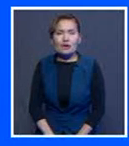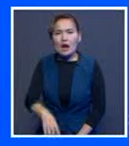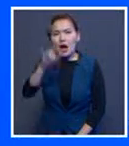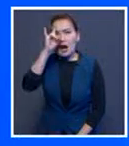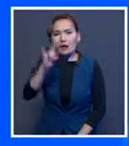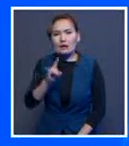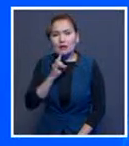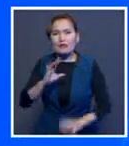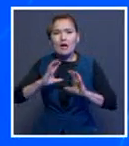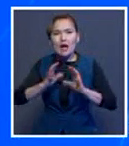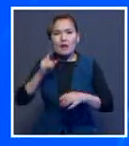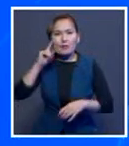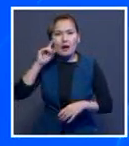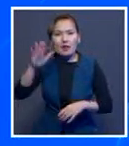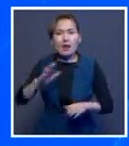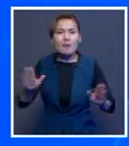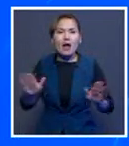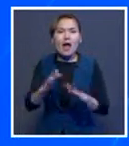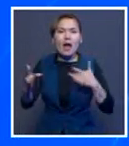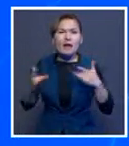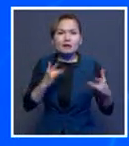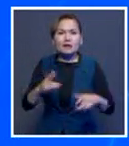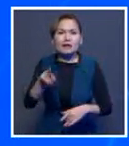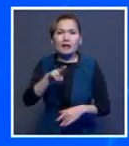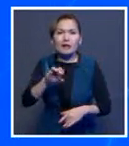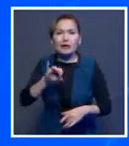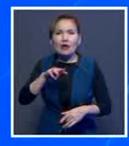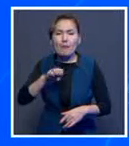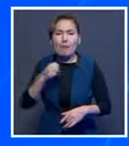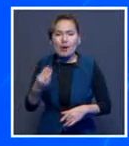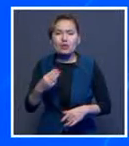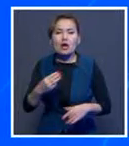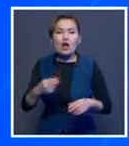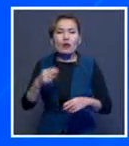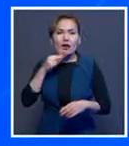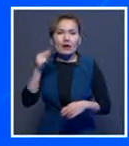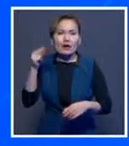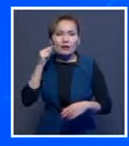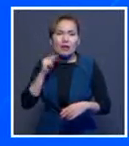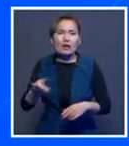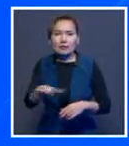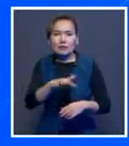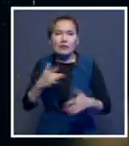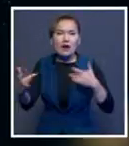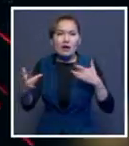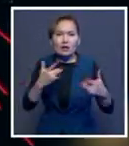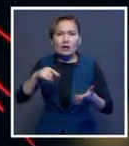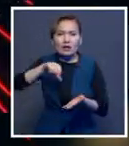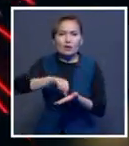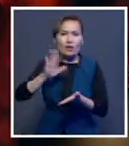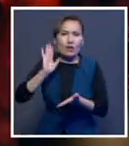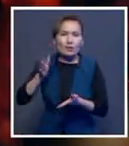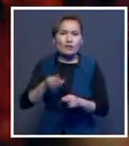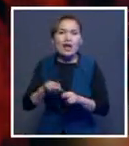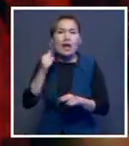Қазақтың әлемге әйгілі әншісі Димаш Құдайберген Қытай орталық телевизиясының көктем мерекесіне арналған гала-концертіне қатысады. Ертең өтетін кеште